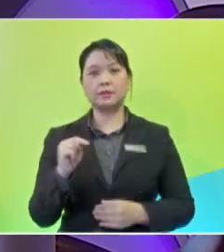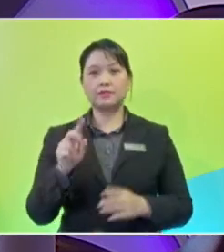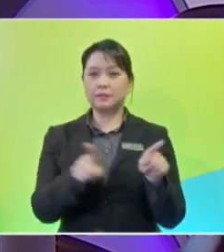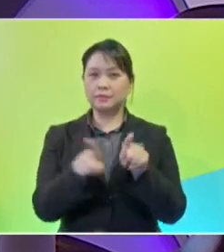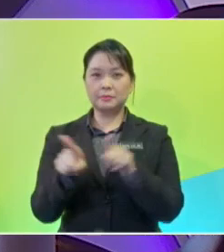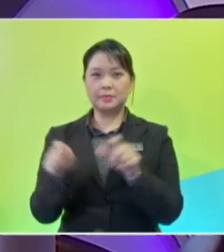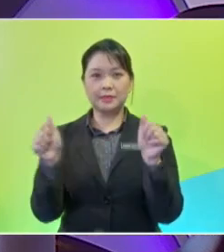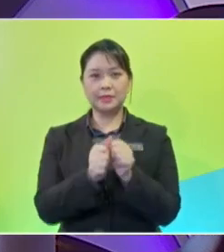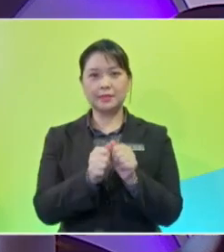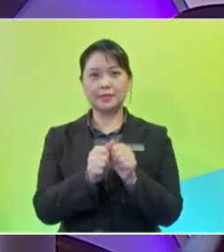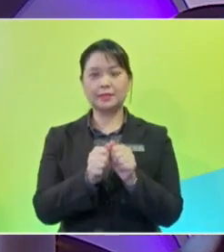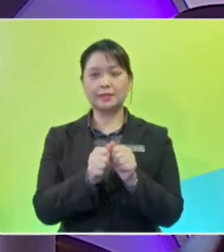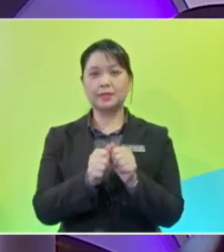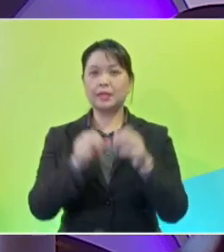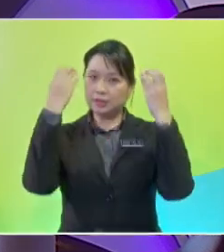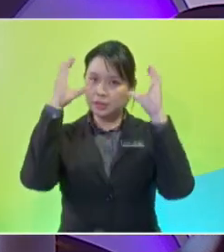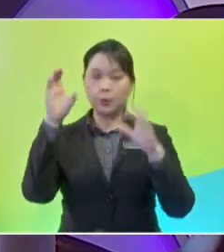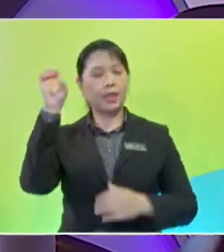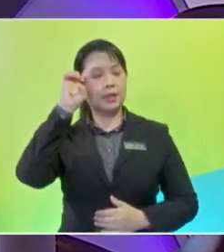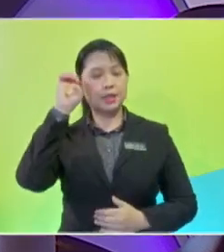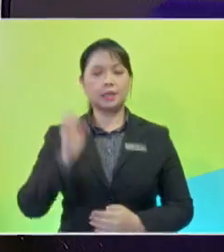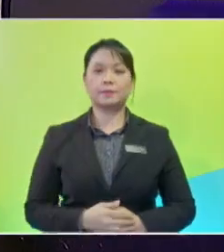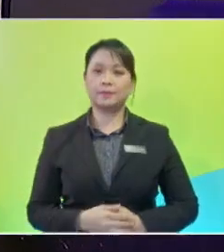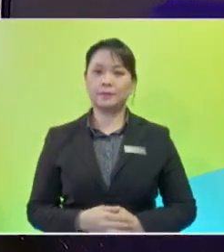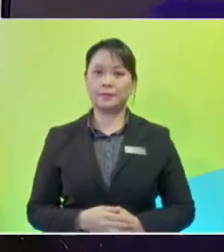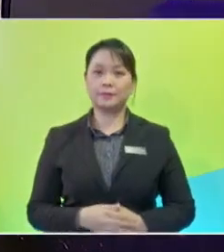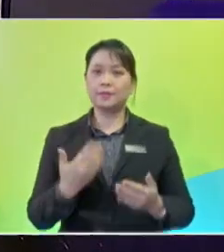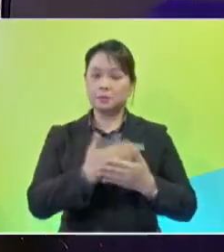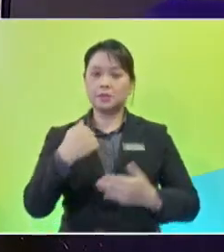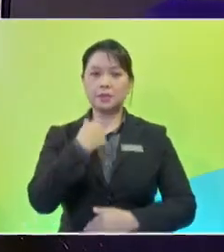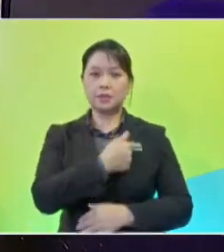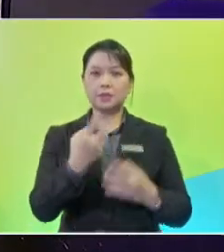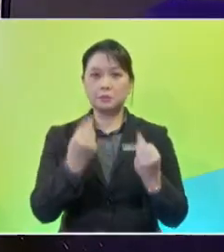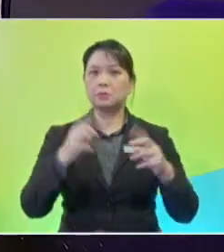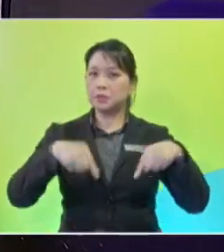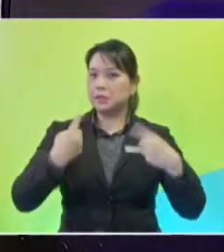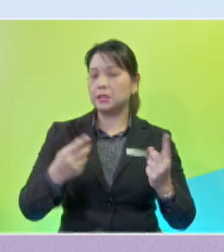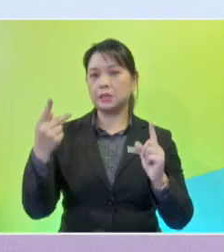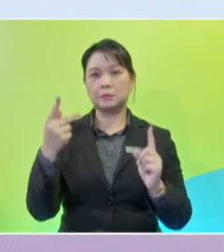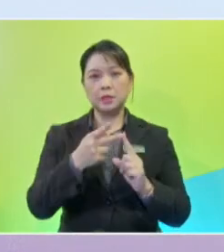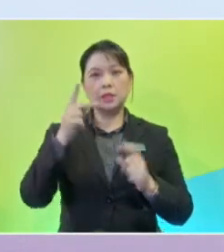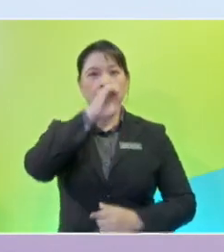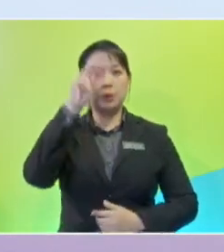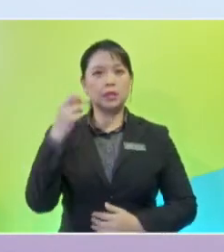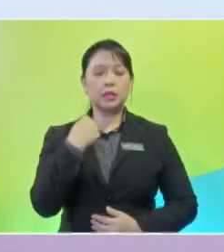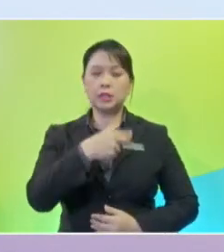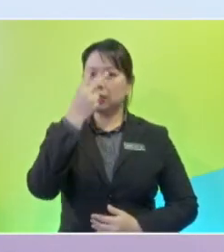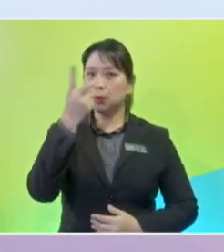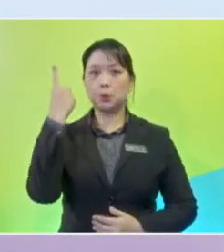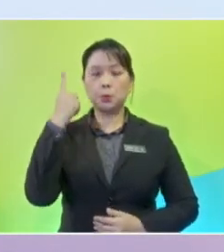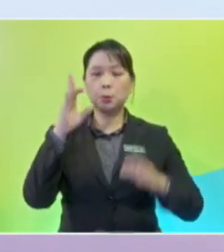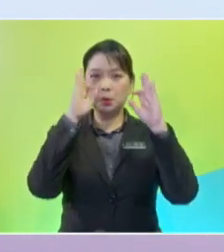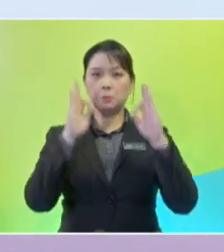bersama dengan cego Eza Hamid cek Reza Oke sebelum kita pergi kepada soal dan kita tengok dulu format